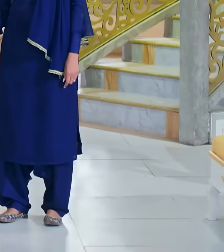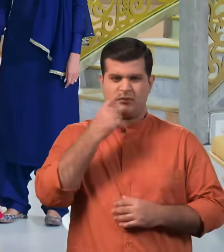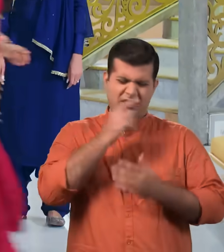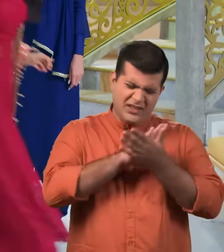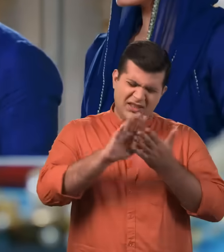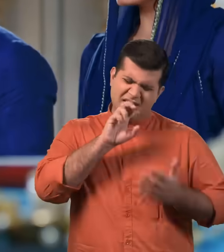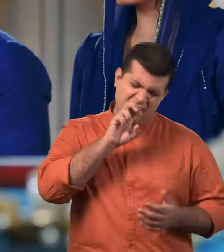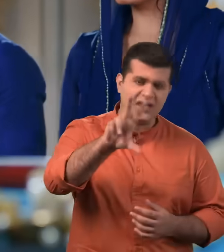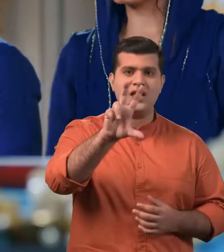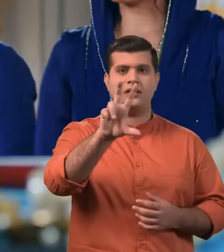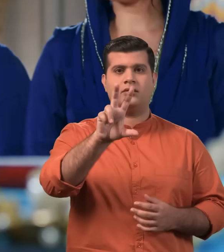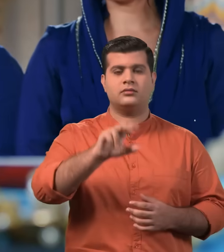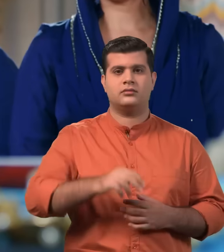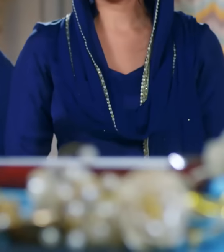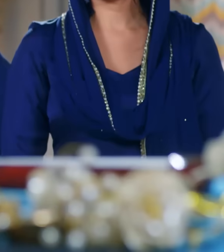हीर,